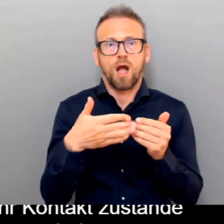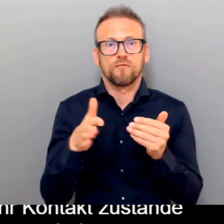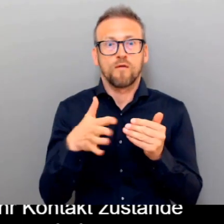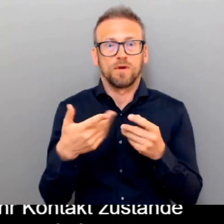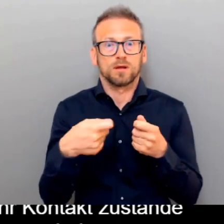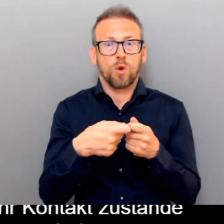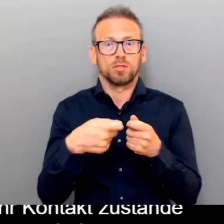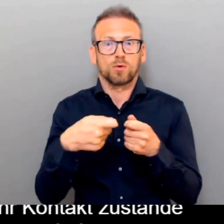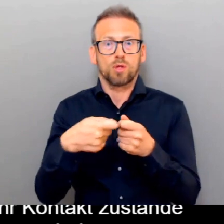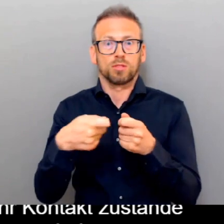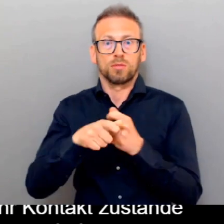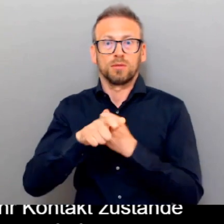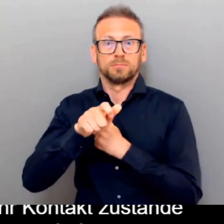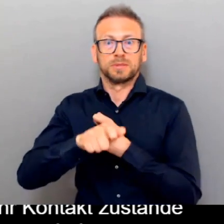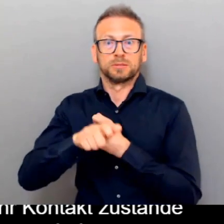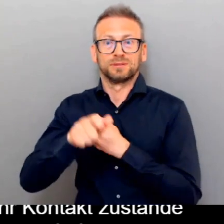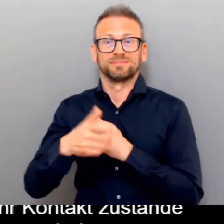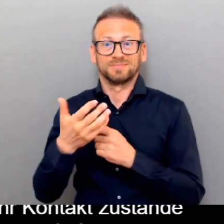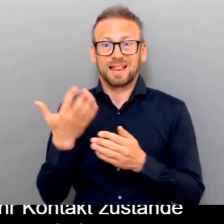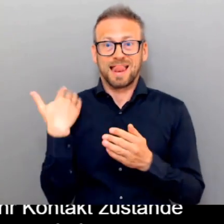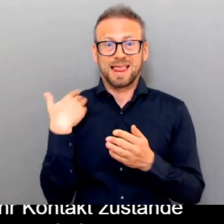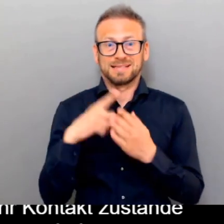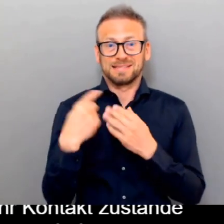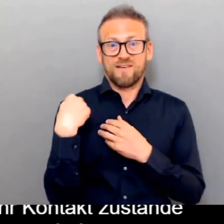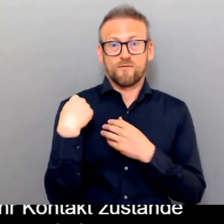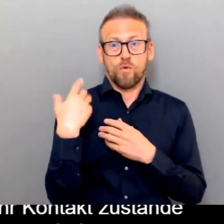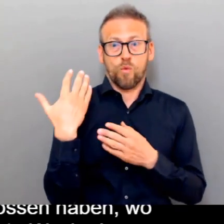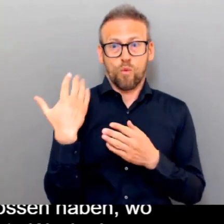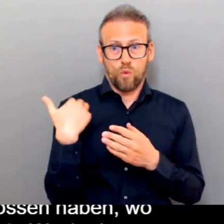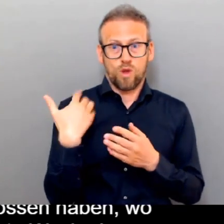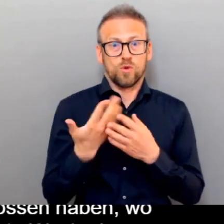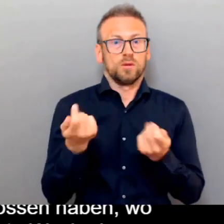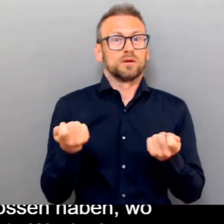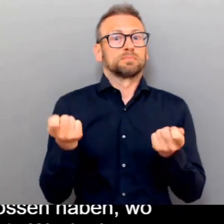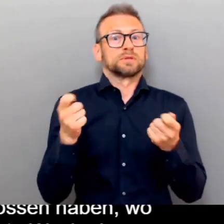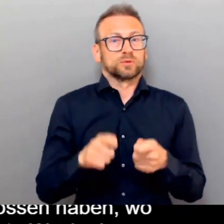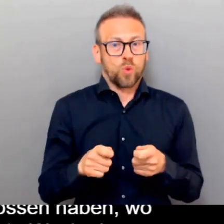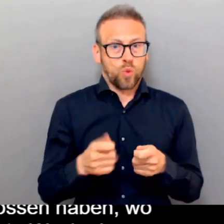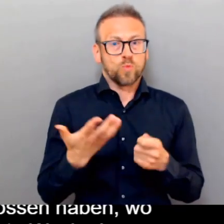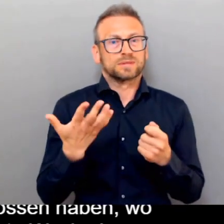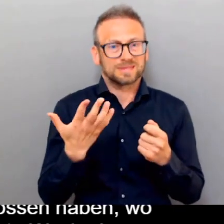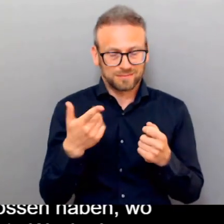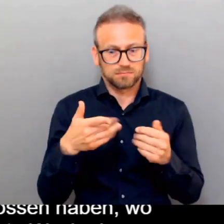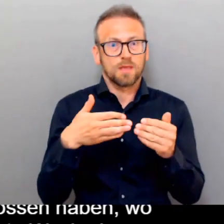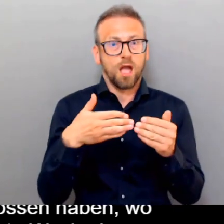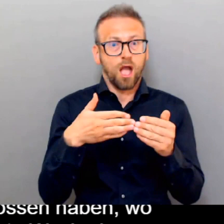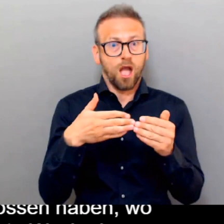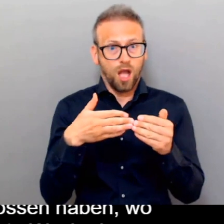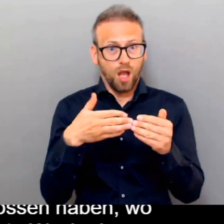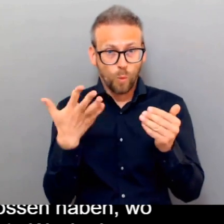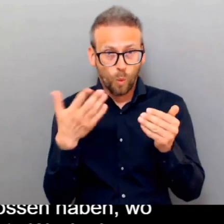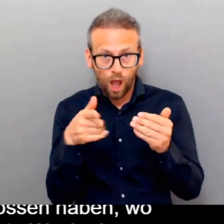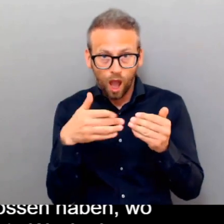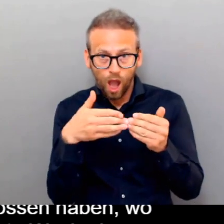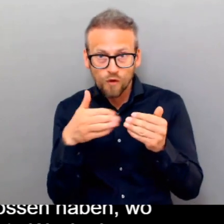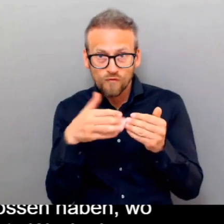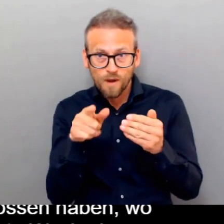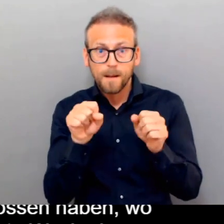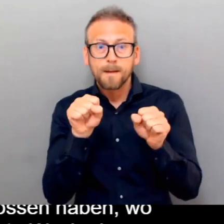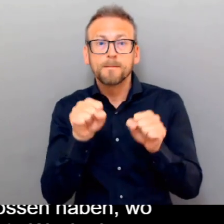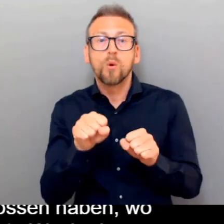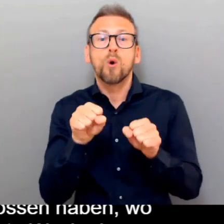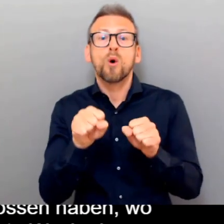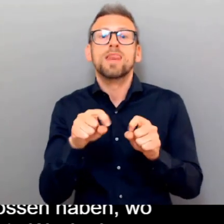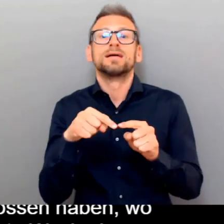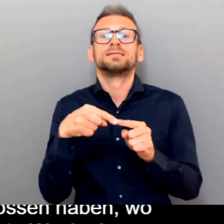Kontakten und kann damit auch wieder zu höheren Zahlen führen. Das muss man sich einfach bewusst sein. Umso wichtiger ist es, dass die Menschen wirklich